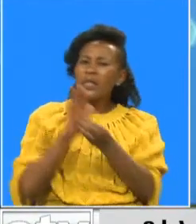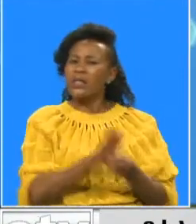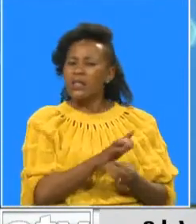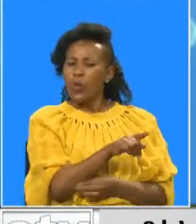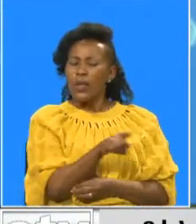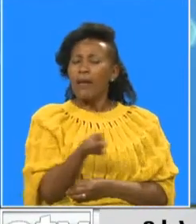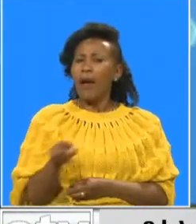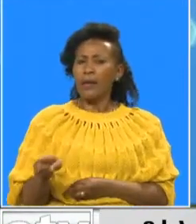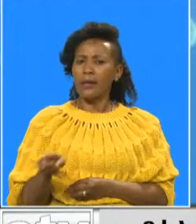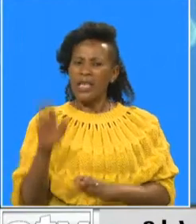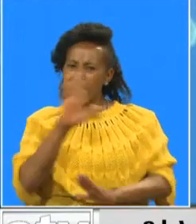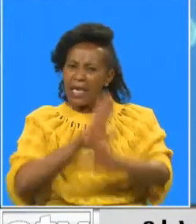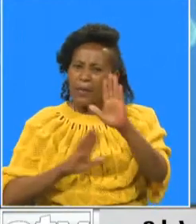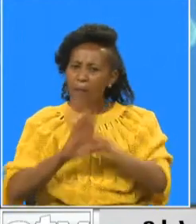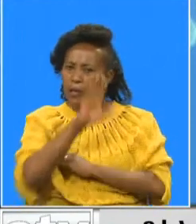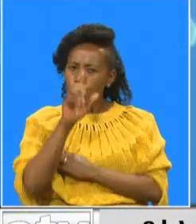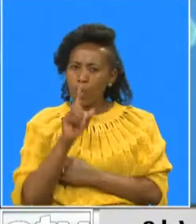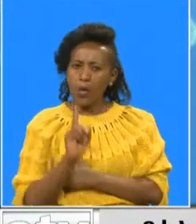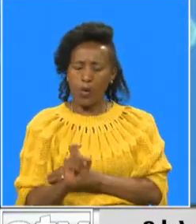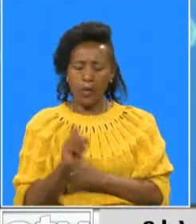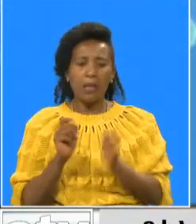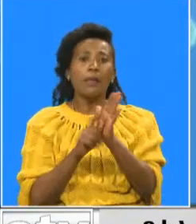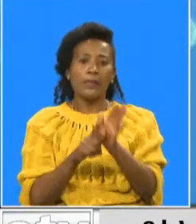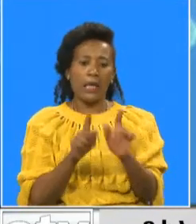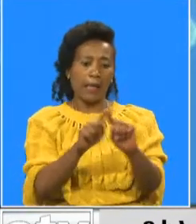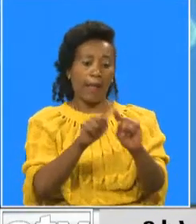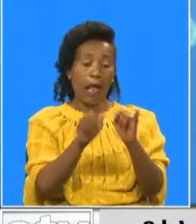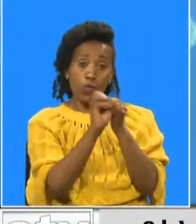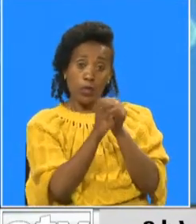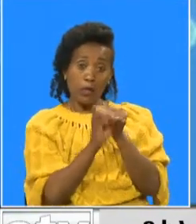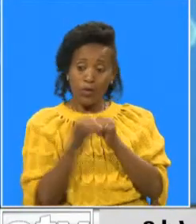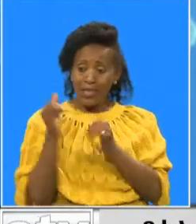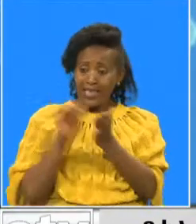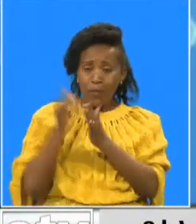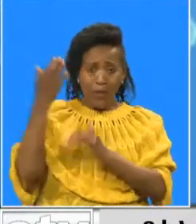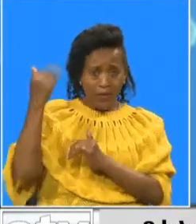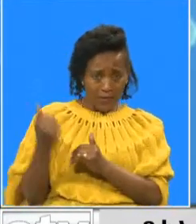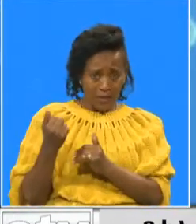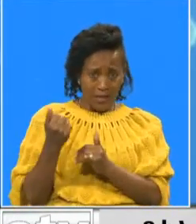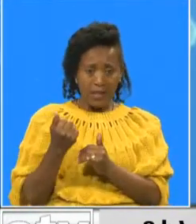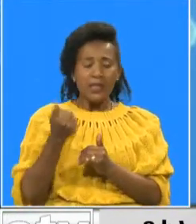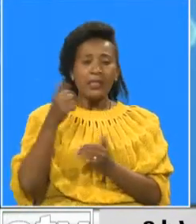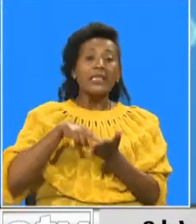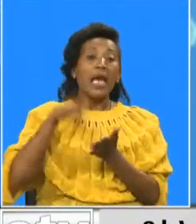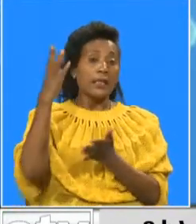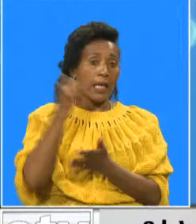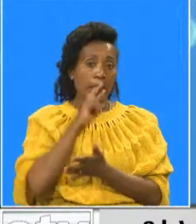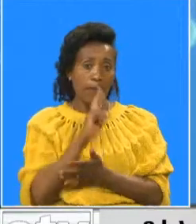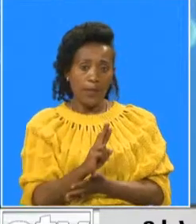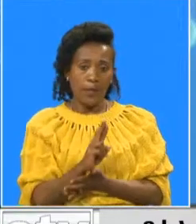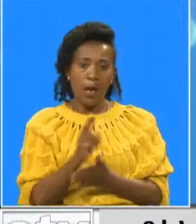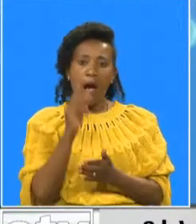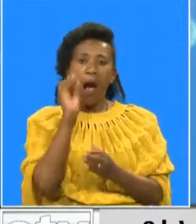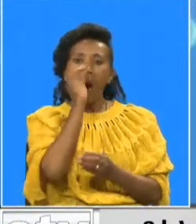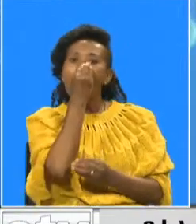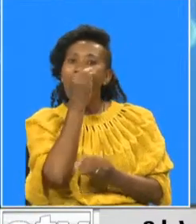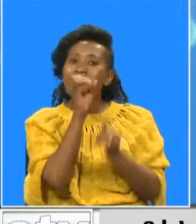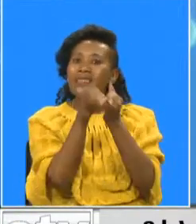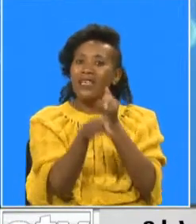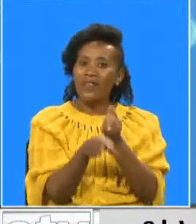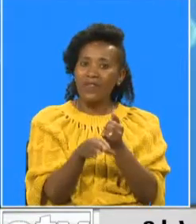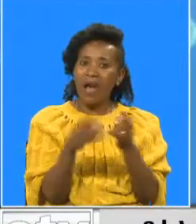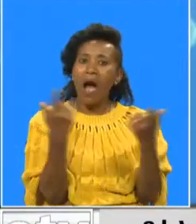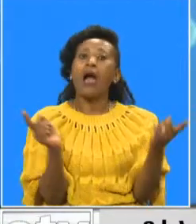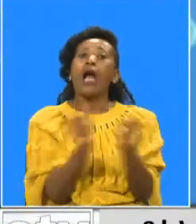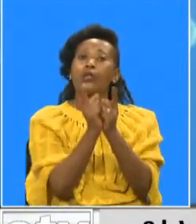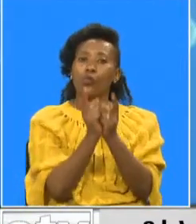እናንተ ገምግማችሁታል ወይ? ለምሳሌ ተላዩ ዘርፎች ከዚህ በፊት በነበረን ውይይትም ስናነሳቸው የነበሩ ያበባ ዘርፎች ላይ አሁን